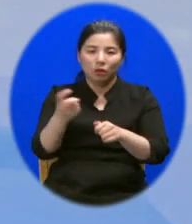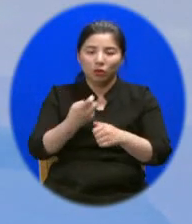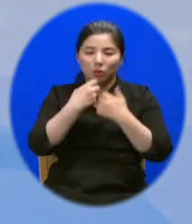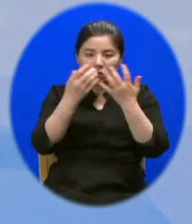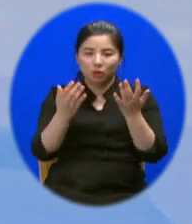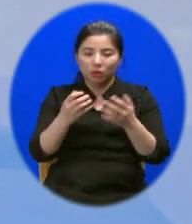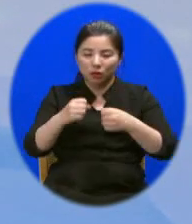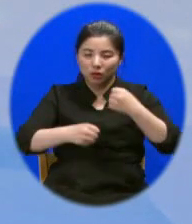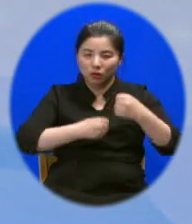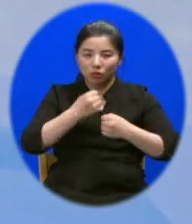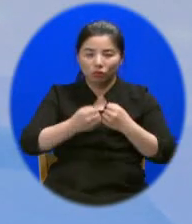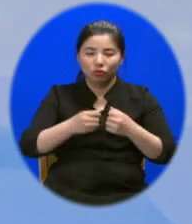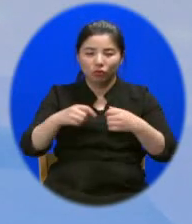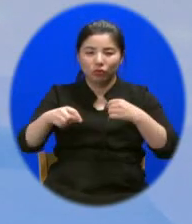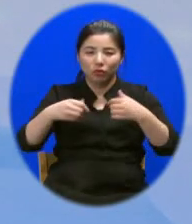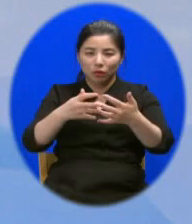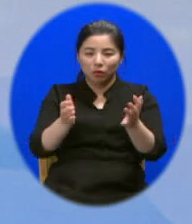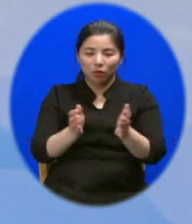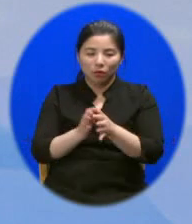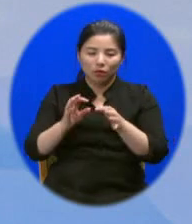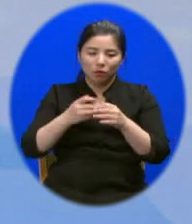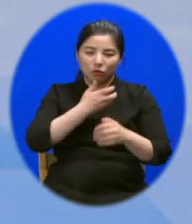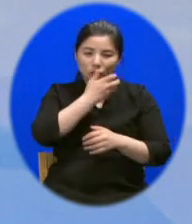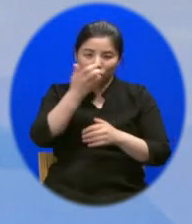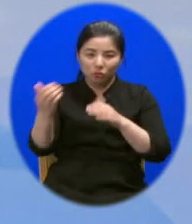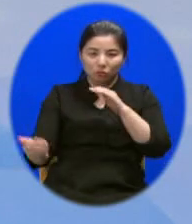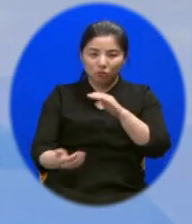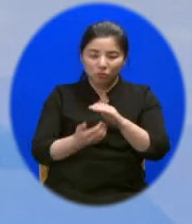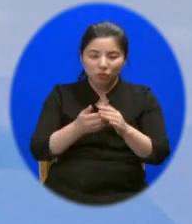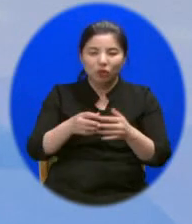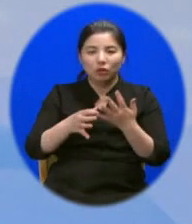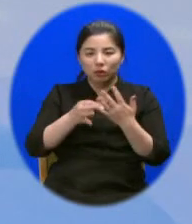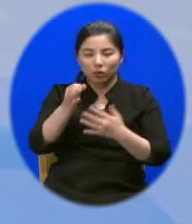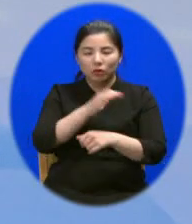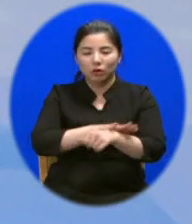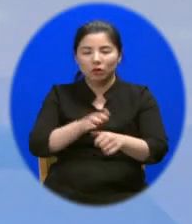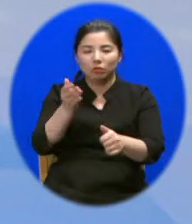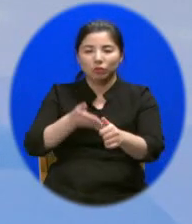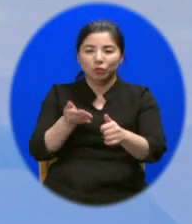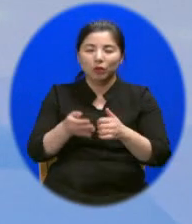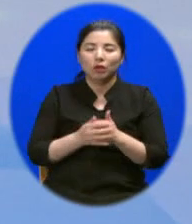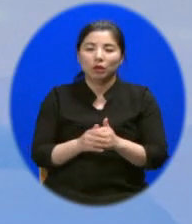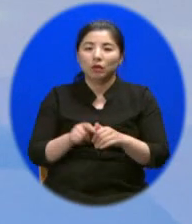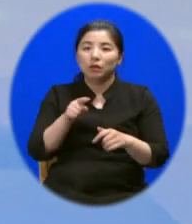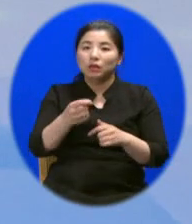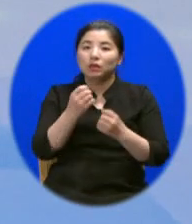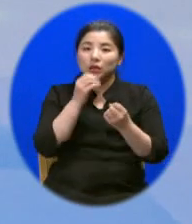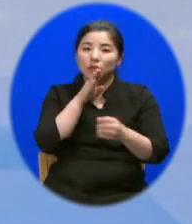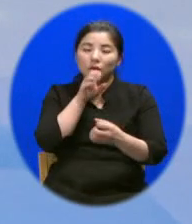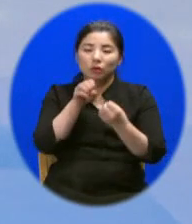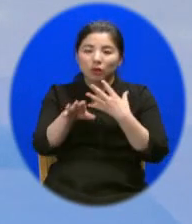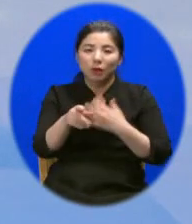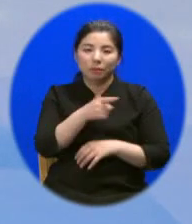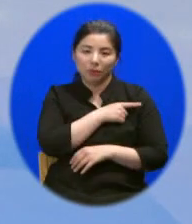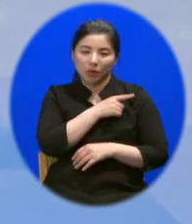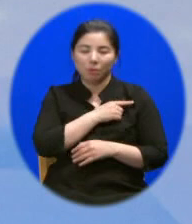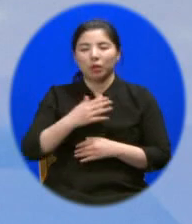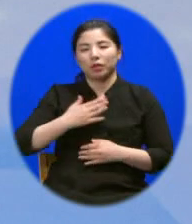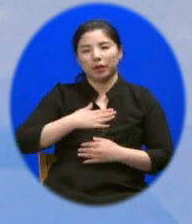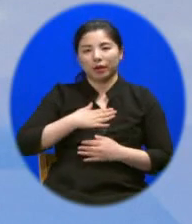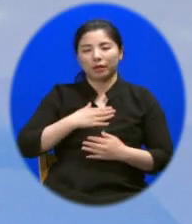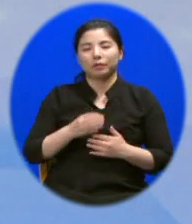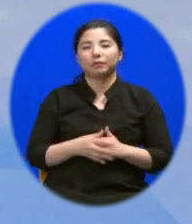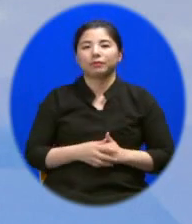꿈을 이루는 그런 현명한 선택이 되어 주실 것을 기대합니다 그리고 그 정답은 기옥 1번 이모